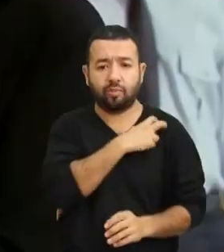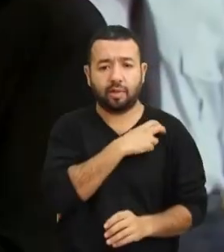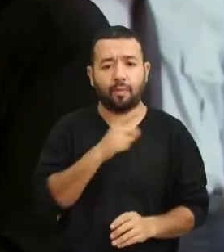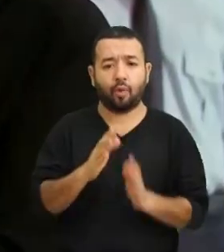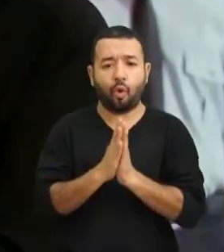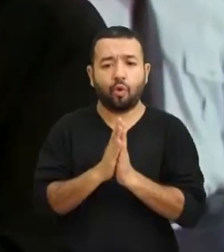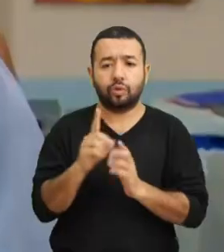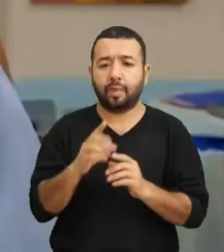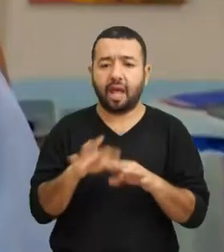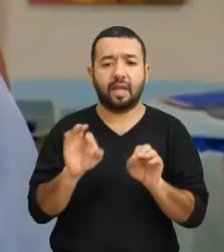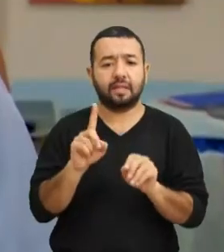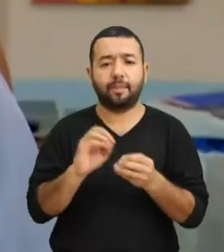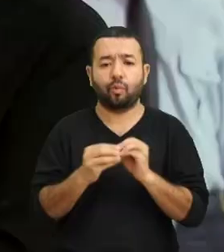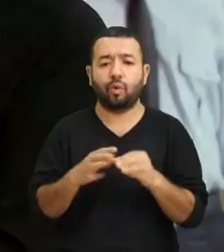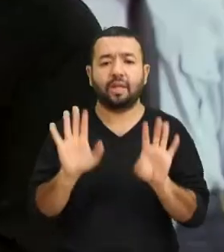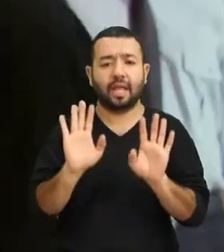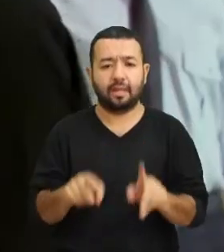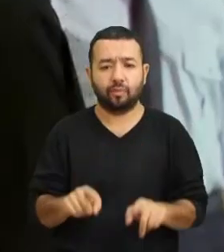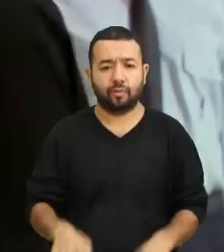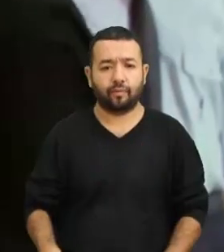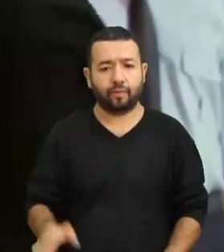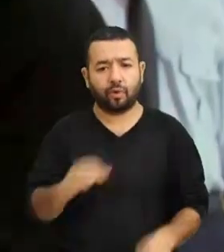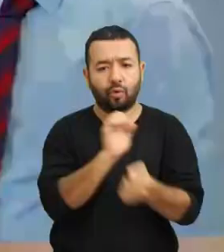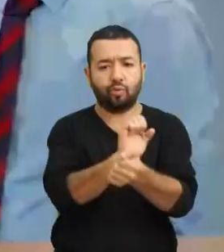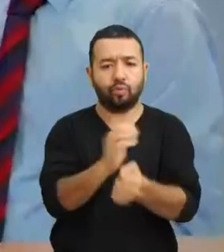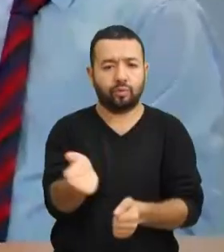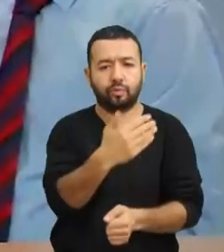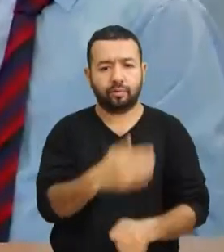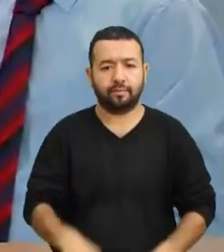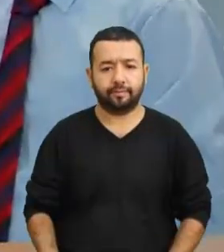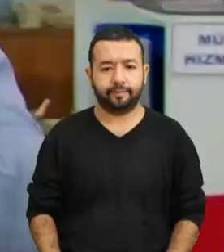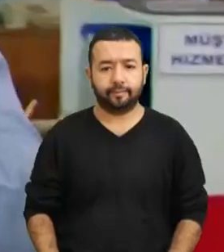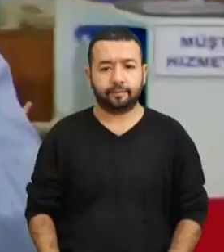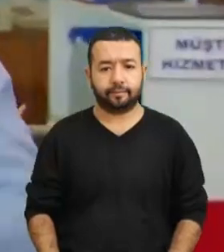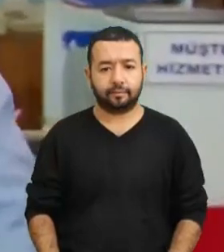bu özürle halledilecek bir mesele değil Nurhan. Tutuklayın arkadaşlar.